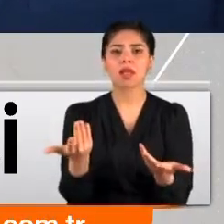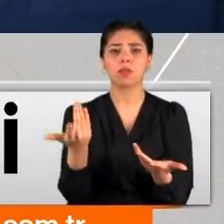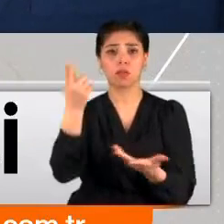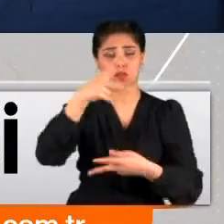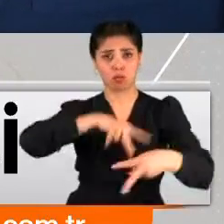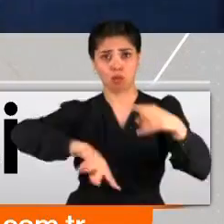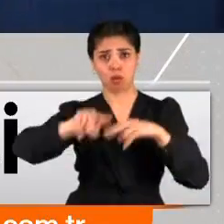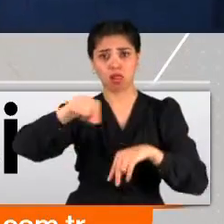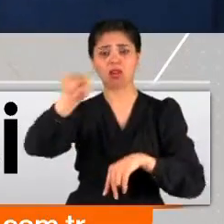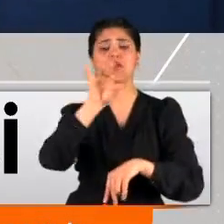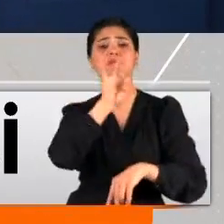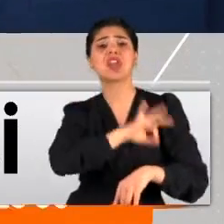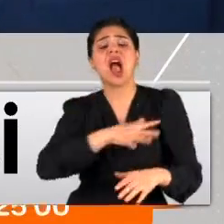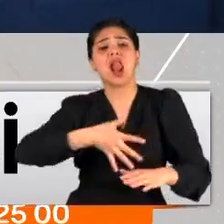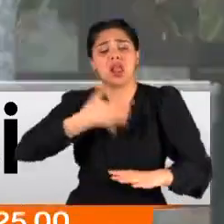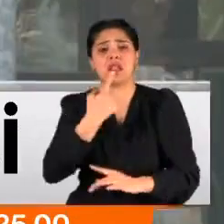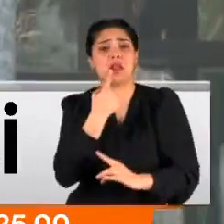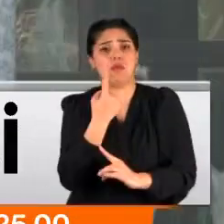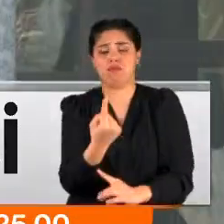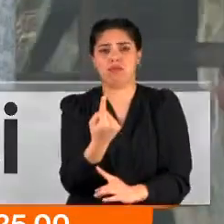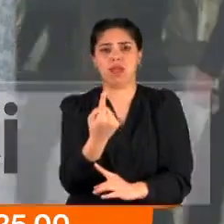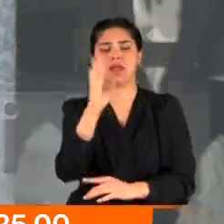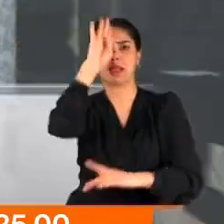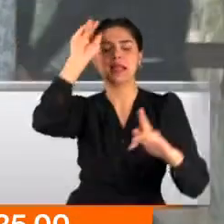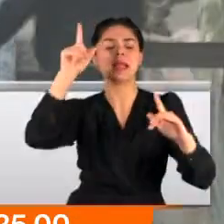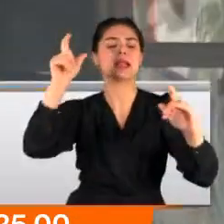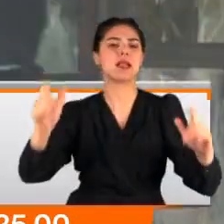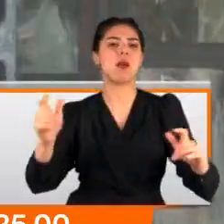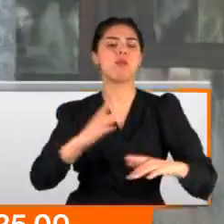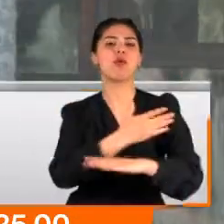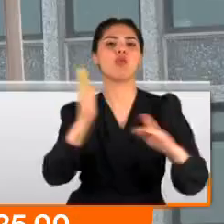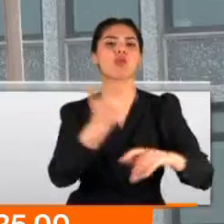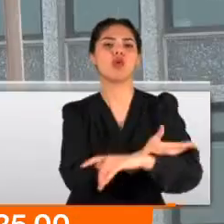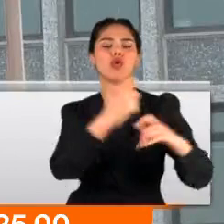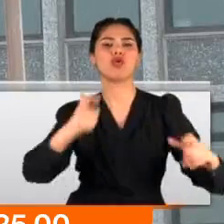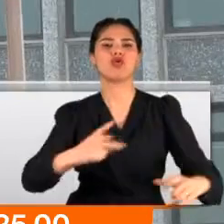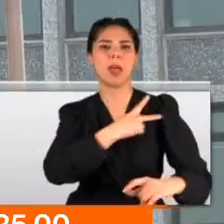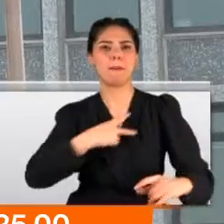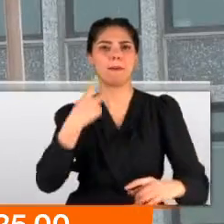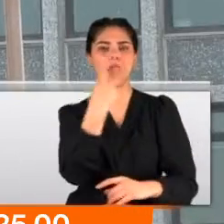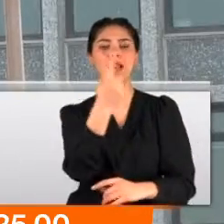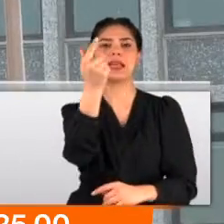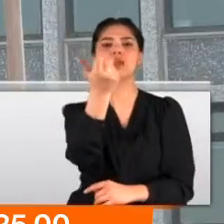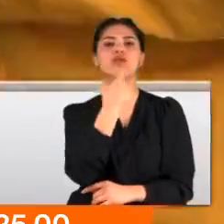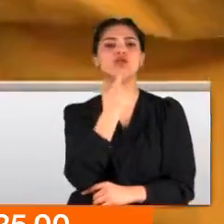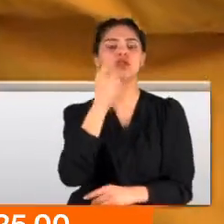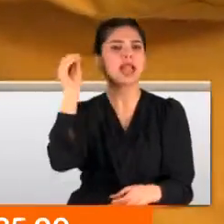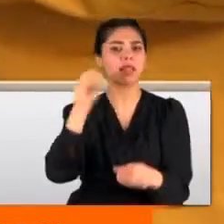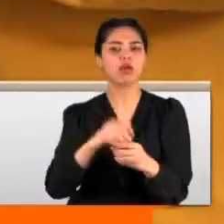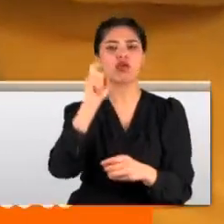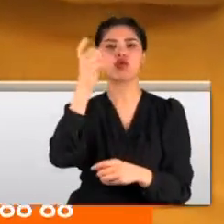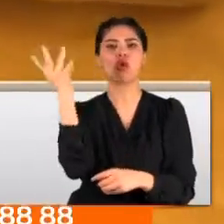toplu ulaşımdan kar dahi edilmeyecekti. İstanbul Büyükşehir Belediyesi'nin son 2,5 yıldaki 9. zam